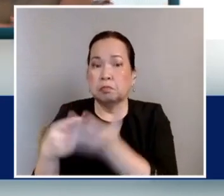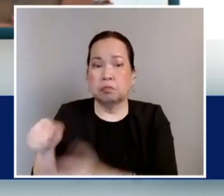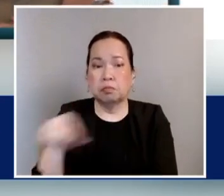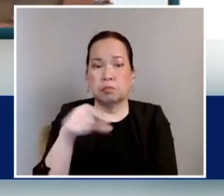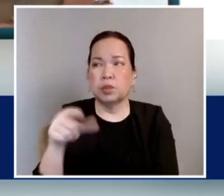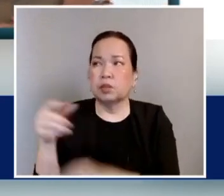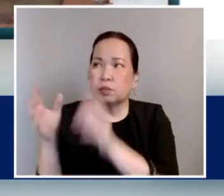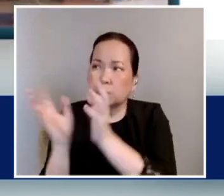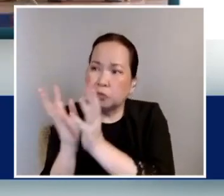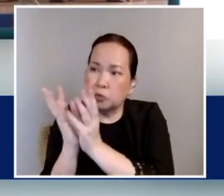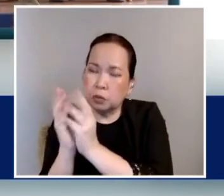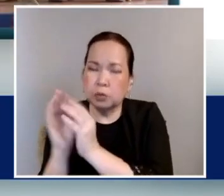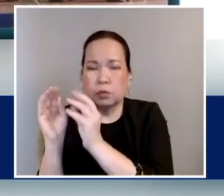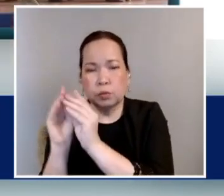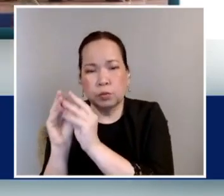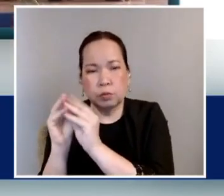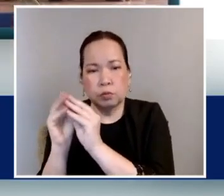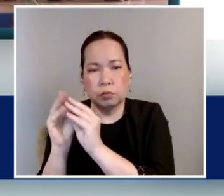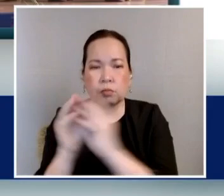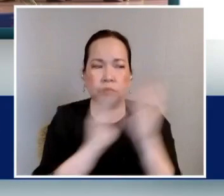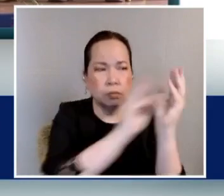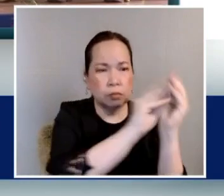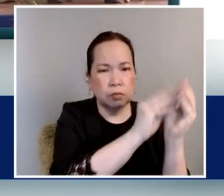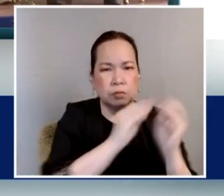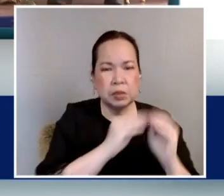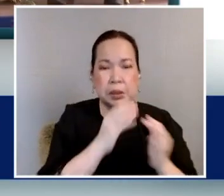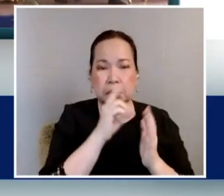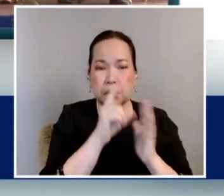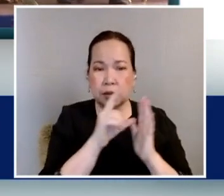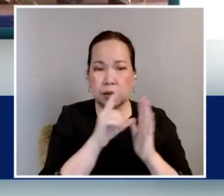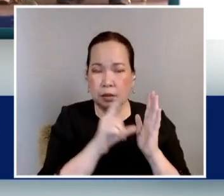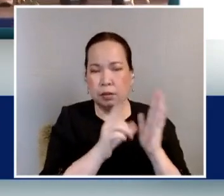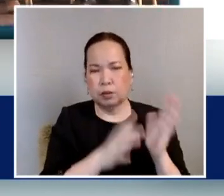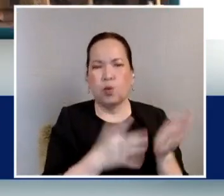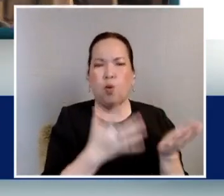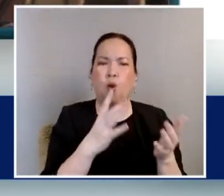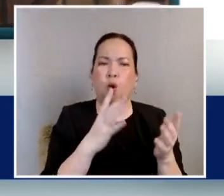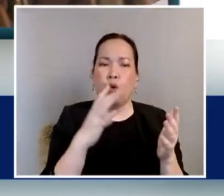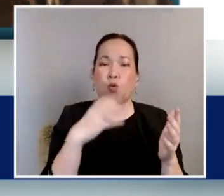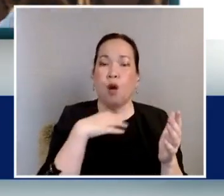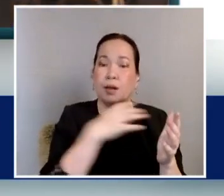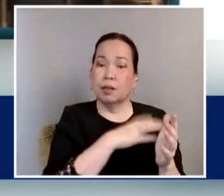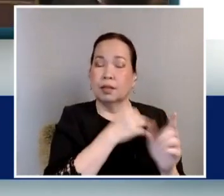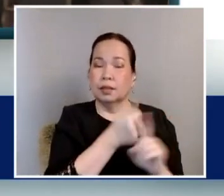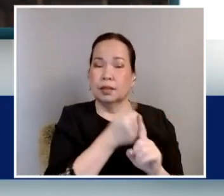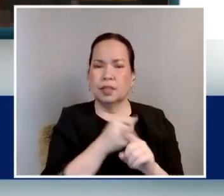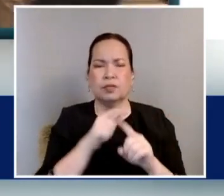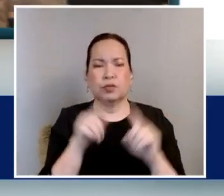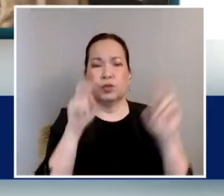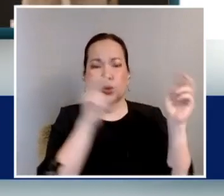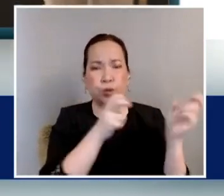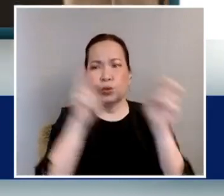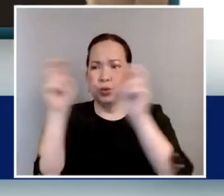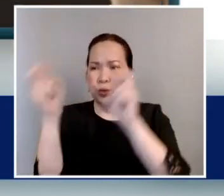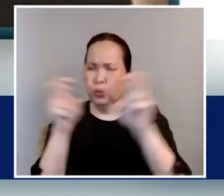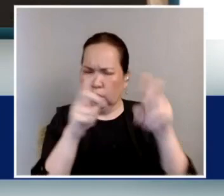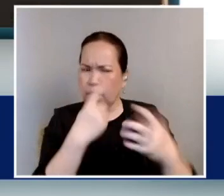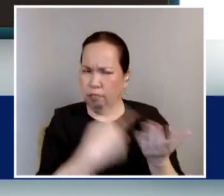nagkakaumpuan yung mga lawmakers, so iba't ibang mga issues yung mga pinag-uusapan.